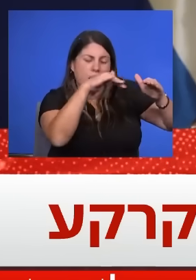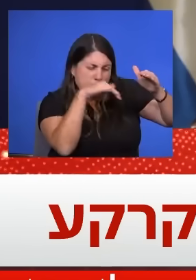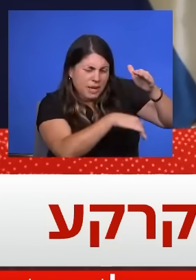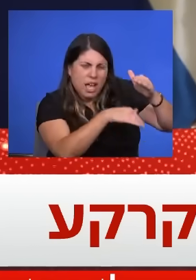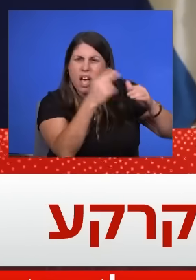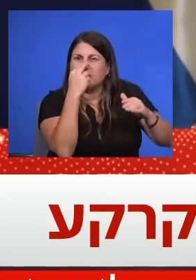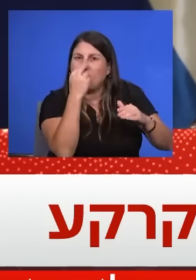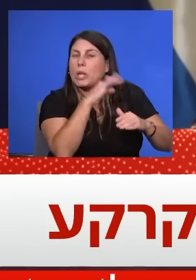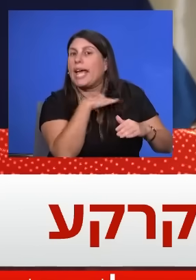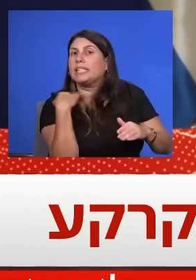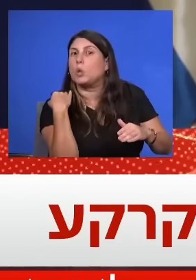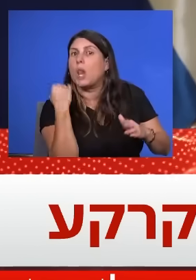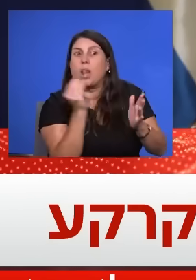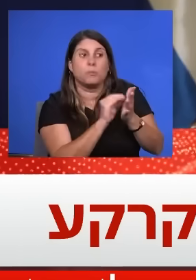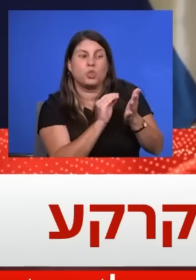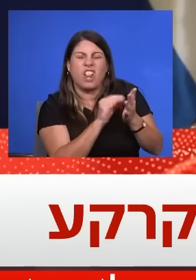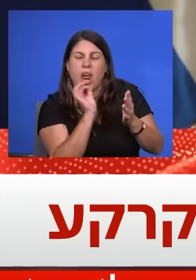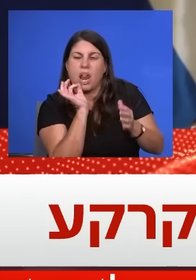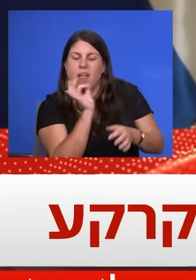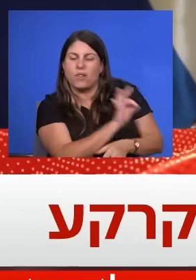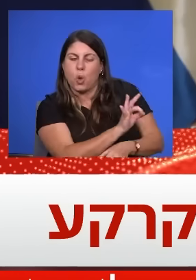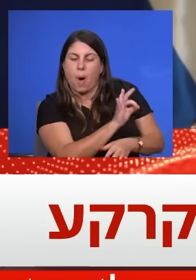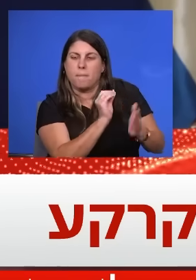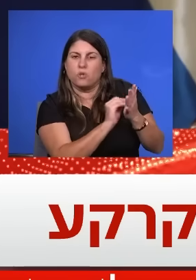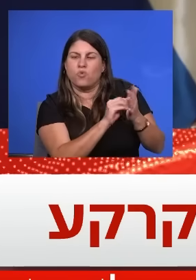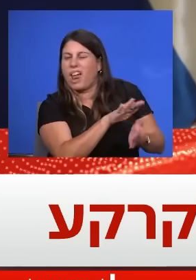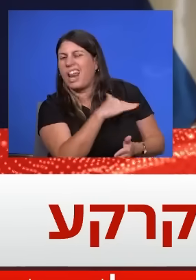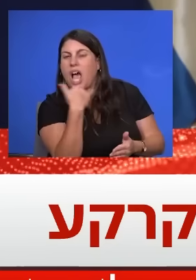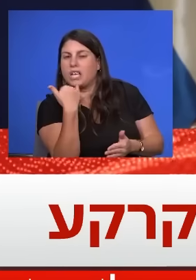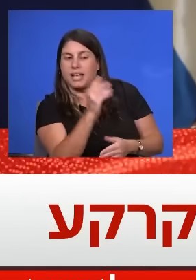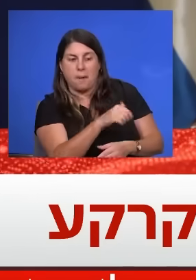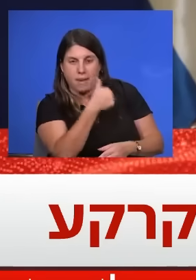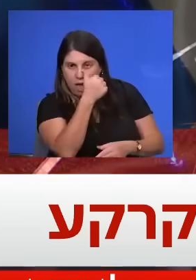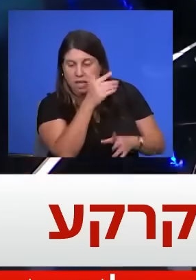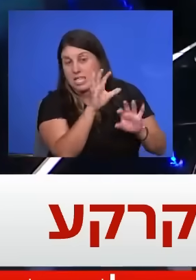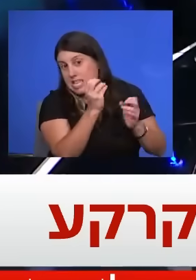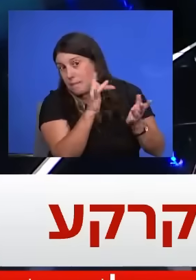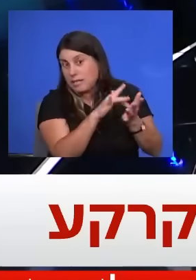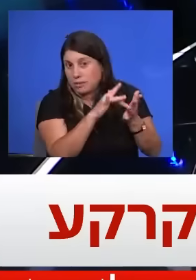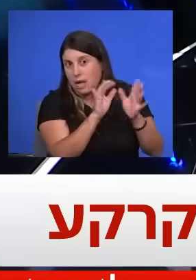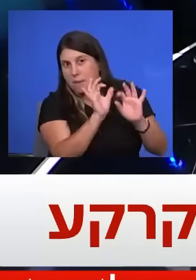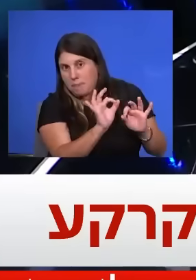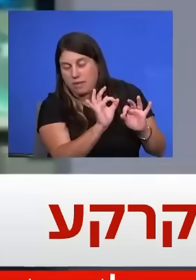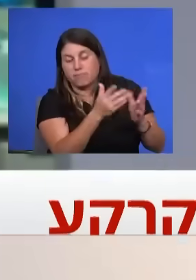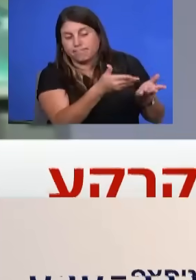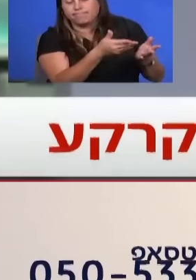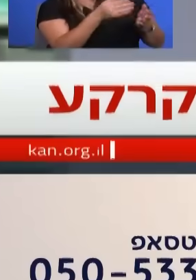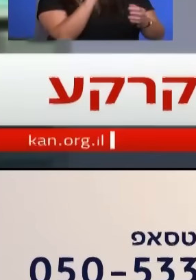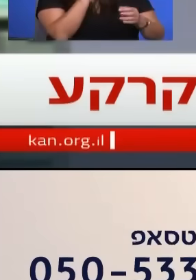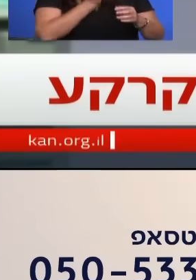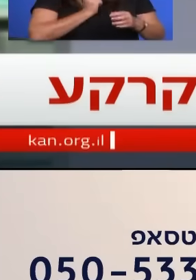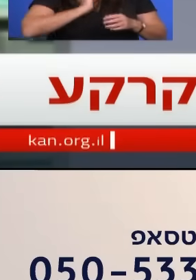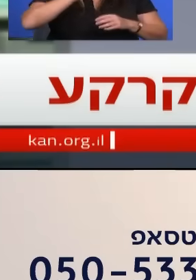וכדי לפגוע ביד, כלומר כדי לחסל את אותו בכיר, אם אכן מדובר בתרחיש כזה, צהל קודם כל הייתה